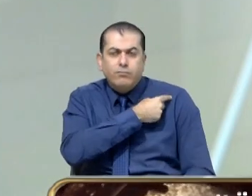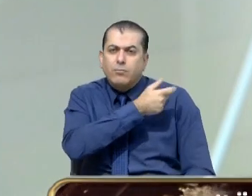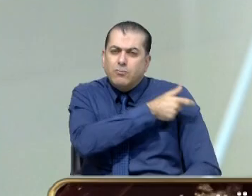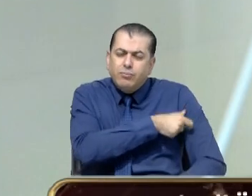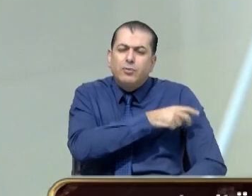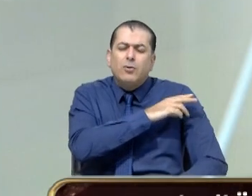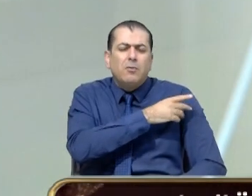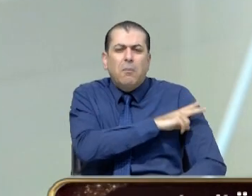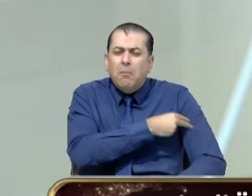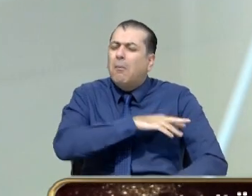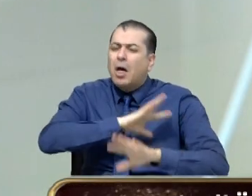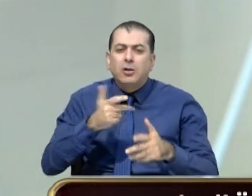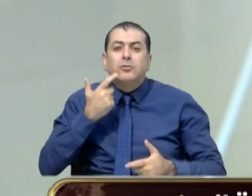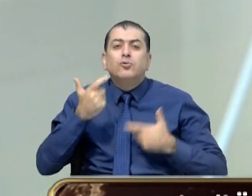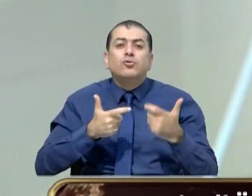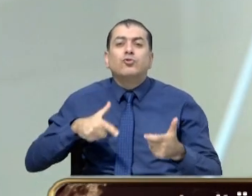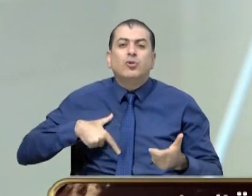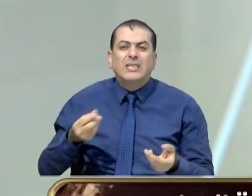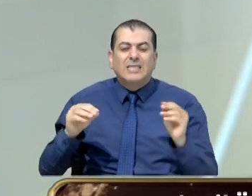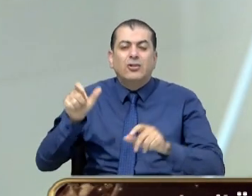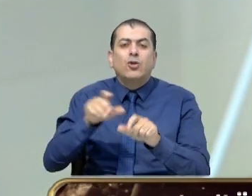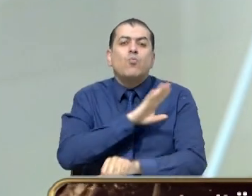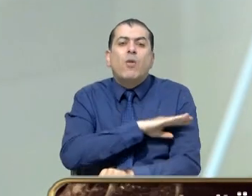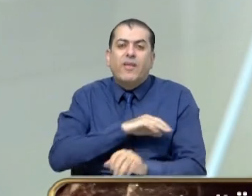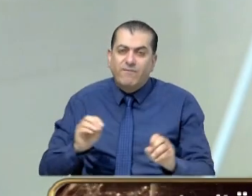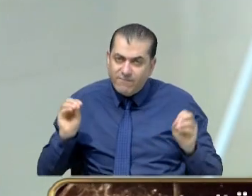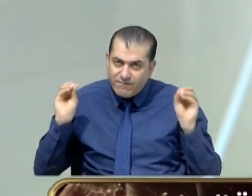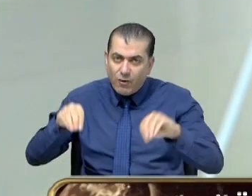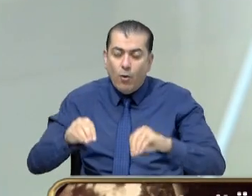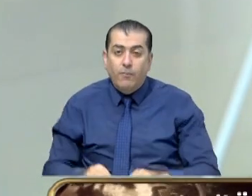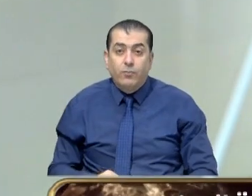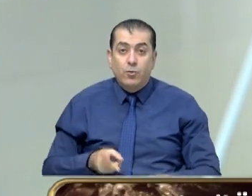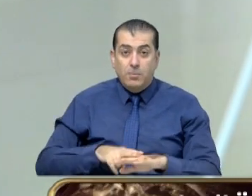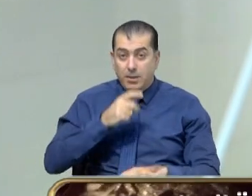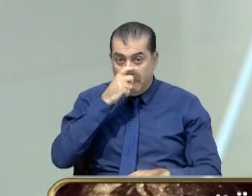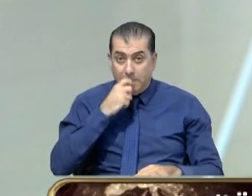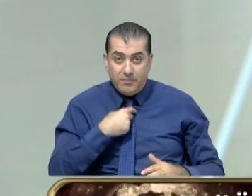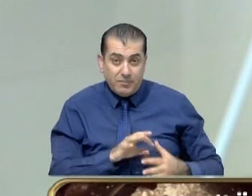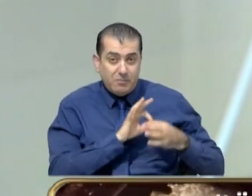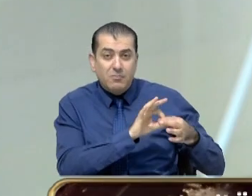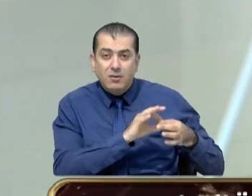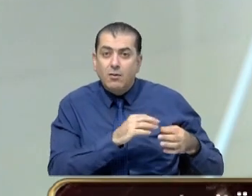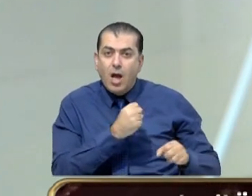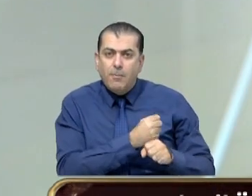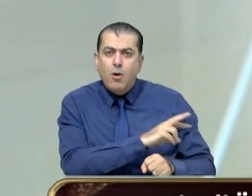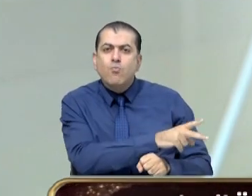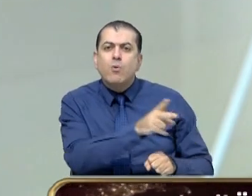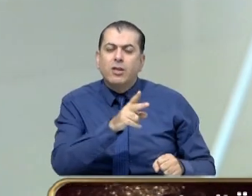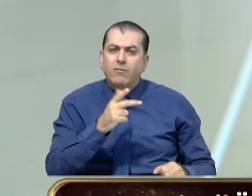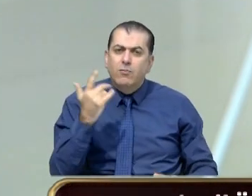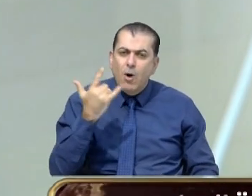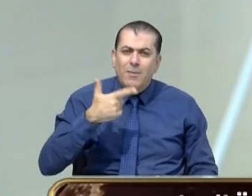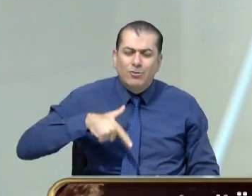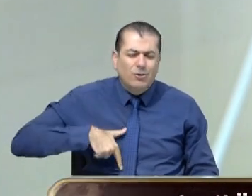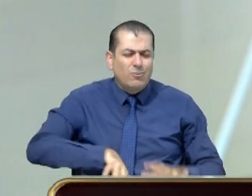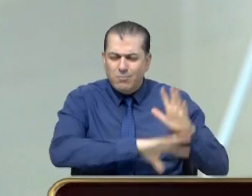يمكنها من تحديث انظمتها وتطوير الاجراءات المطبقه فيها وبالتعاون والتنسيق المستمر مع كافه الشركاء في